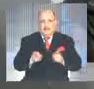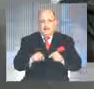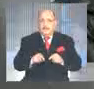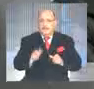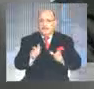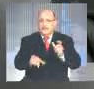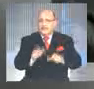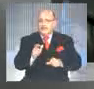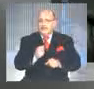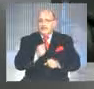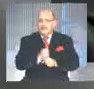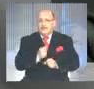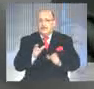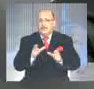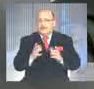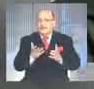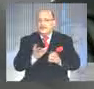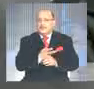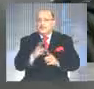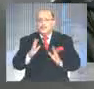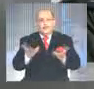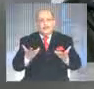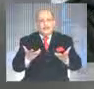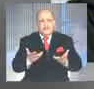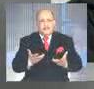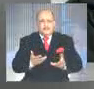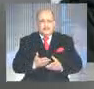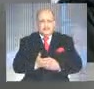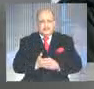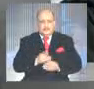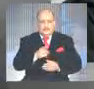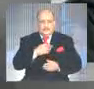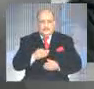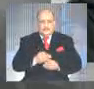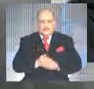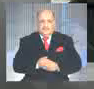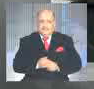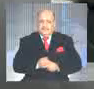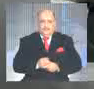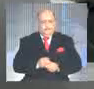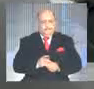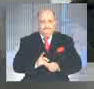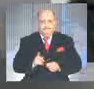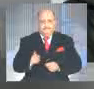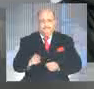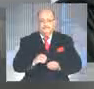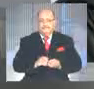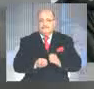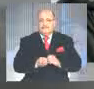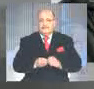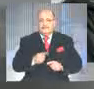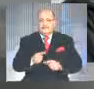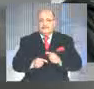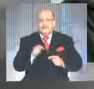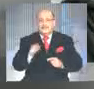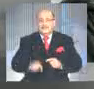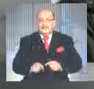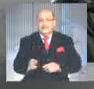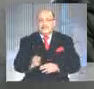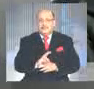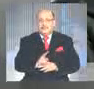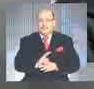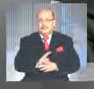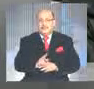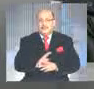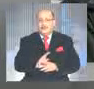تاعنا اليوم هو ان نقولوا لكل مواطن حر ابي في القصرين راهو ماناش مستعدين كونه تستباح أرضنا،